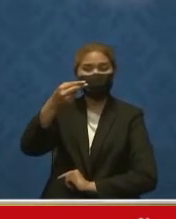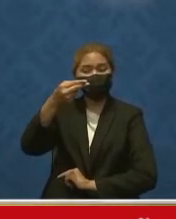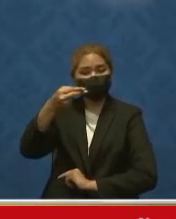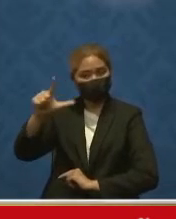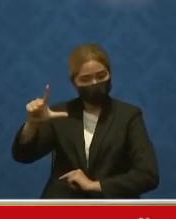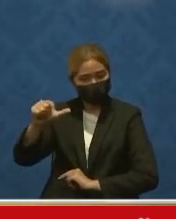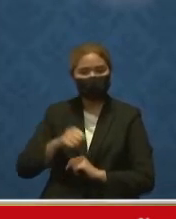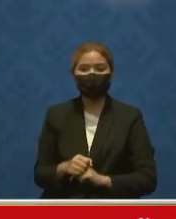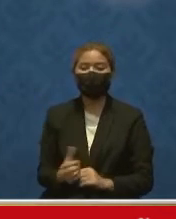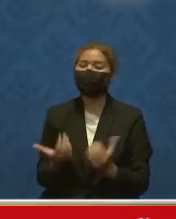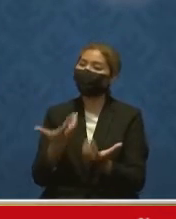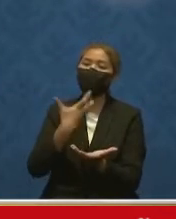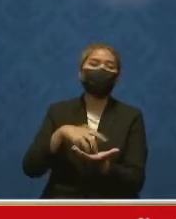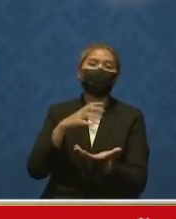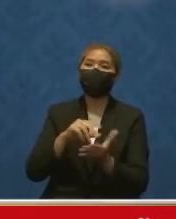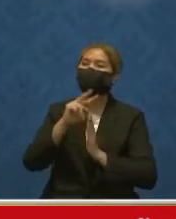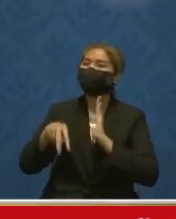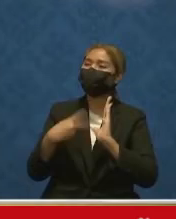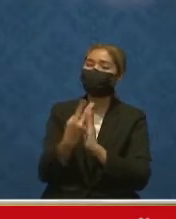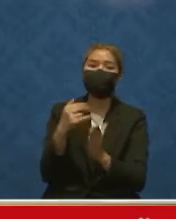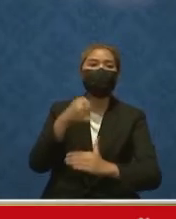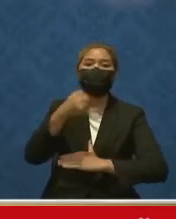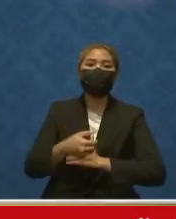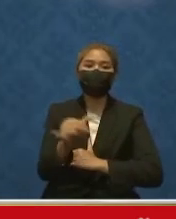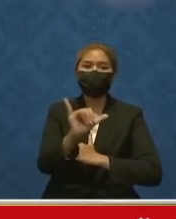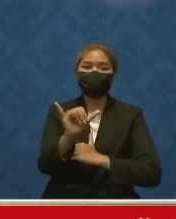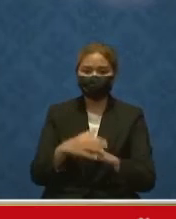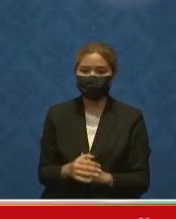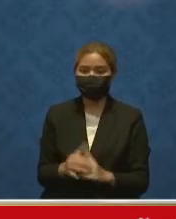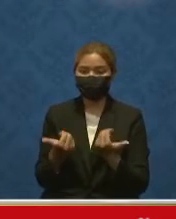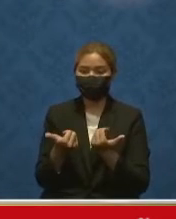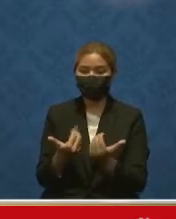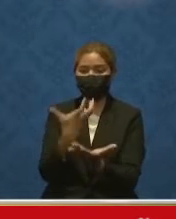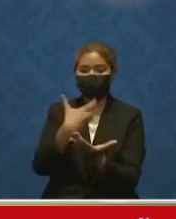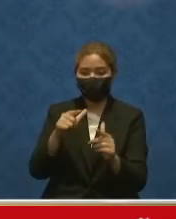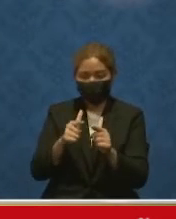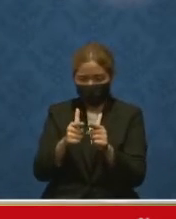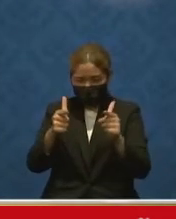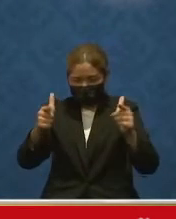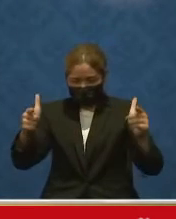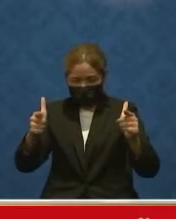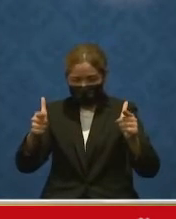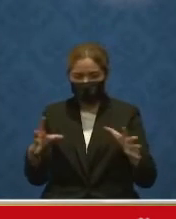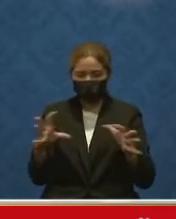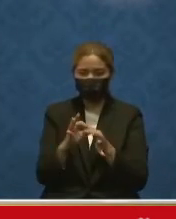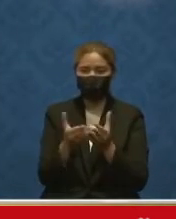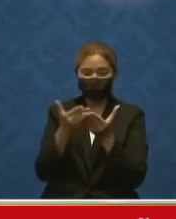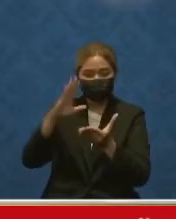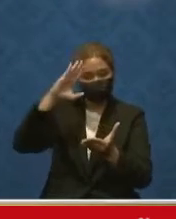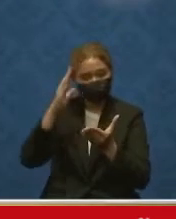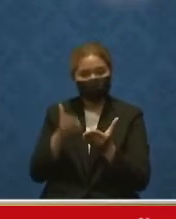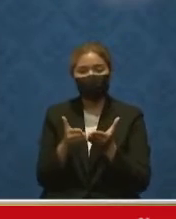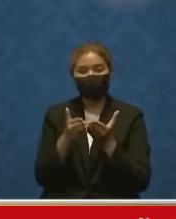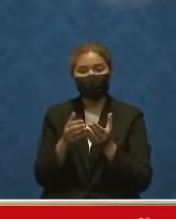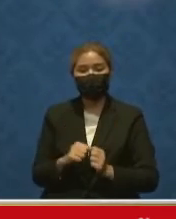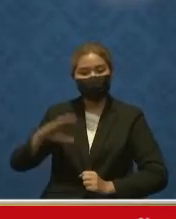วันนี้เอา 2ชั่วโมงก็ไปจบเอากล้องกว้างว่าเรื่องรถประมาณนี้มาไล่ดูกันนะกองทัพเรือกองทัพอากาศมีอะไรทั้งมี